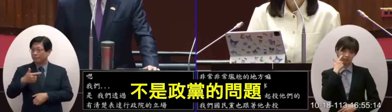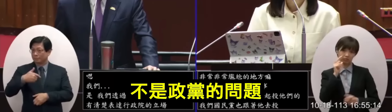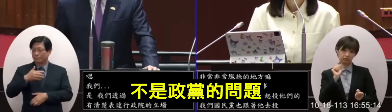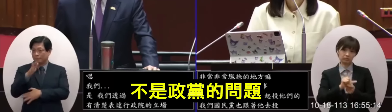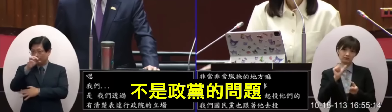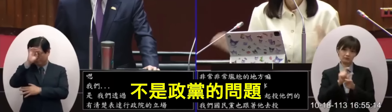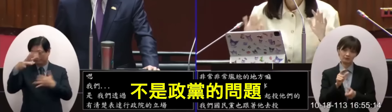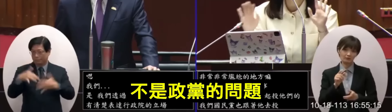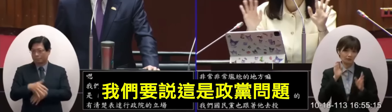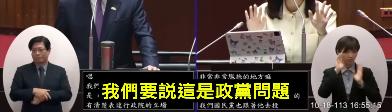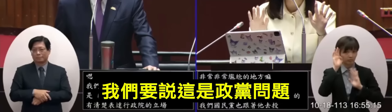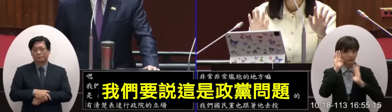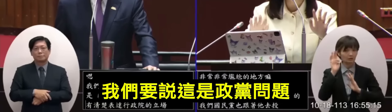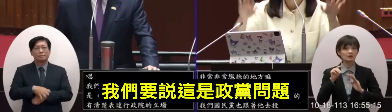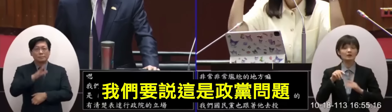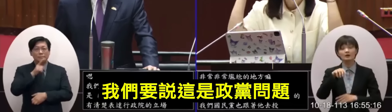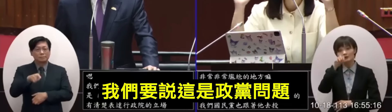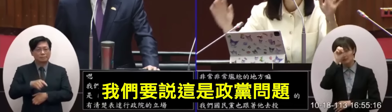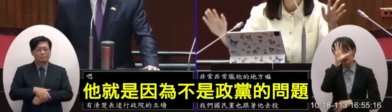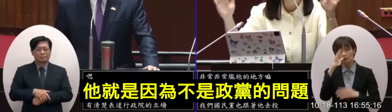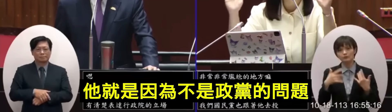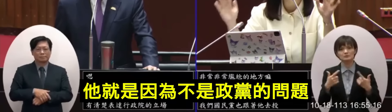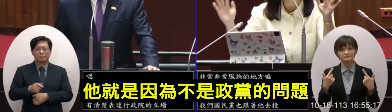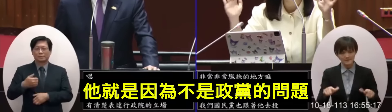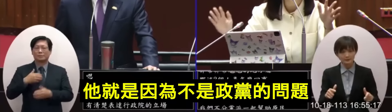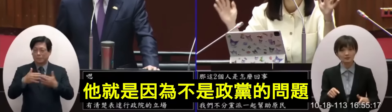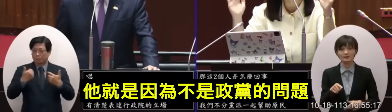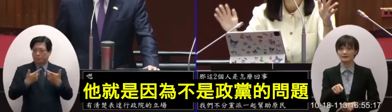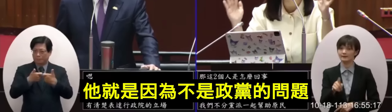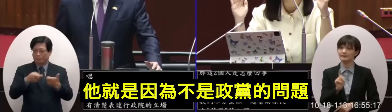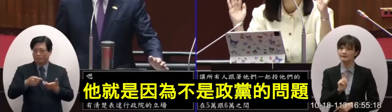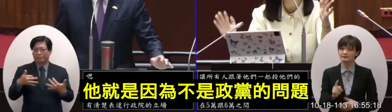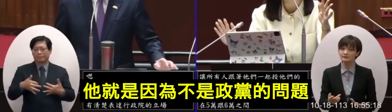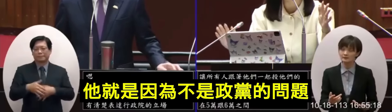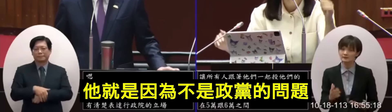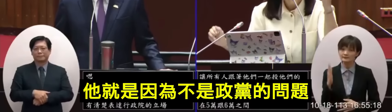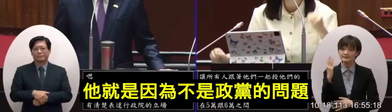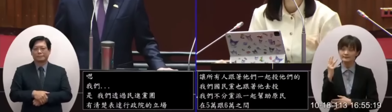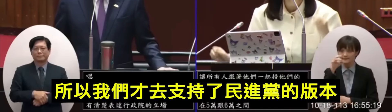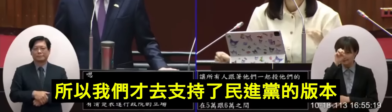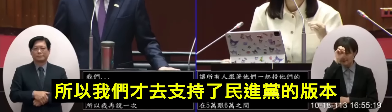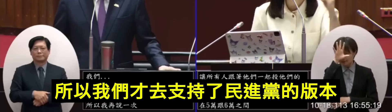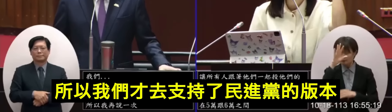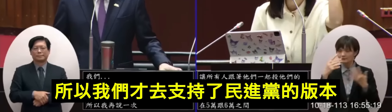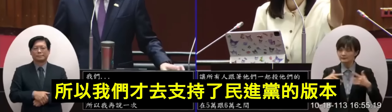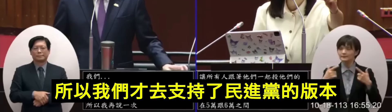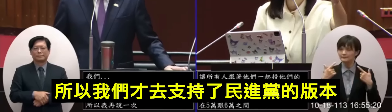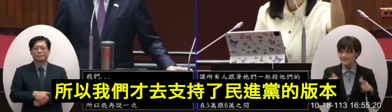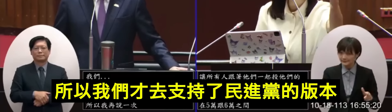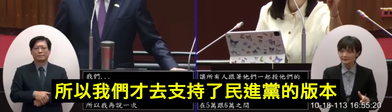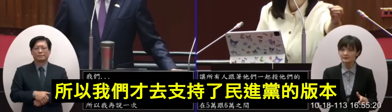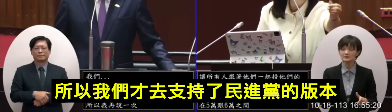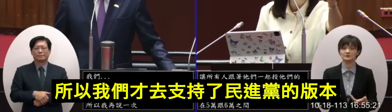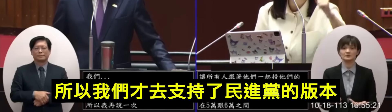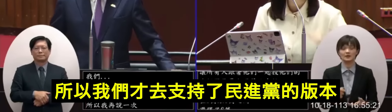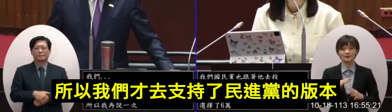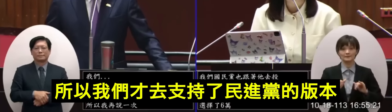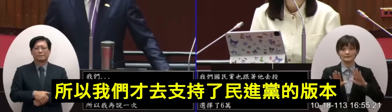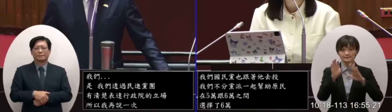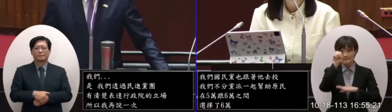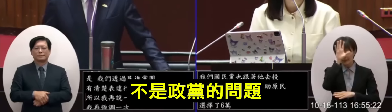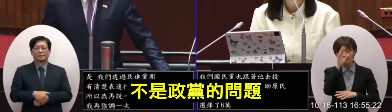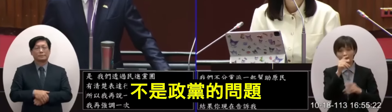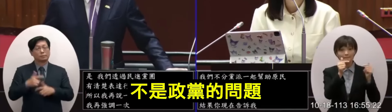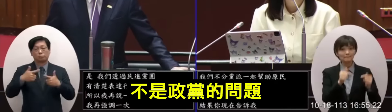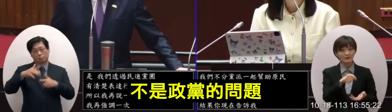不是政党的问题， 我没有说这是政党问题，他就是因为不是政党的问题，所以我们才去支持了民进党的版本